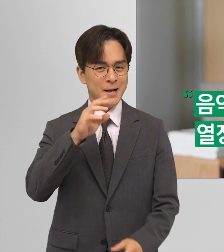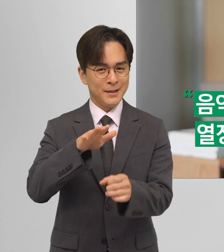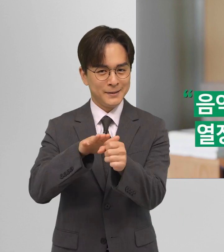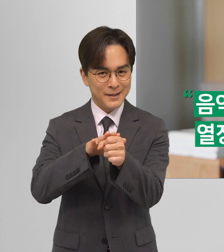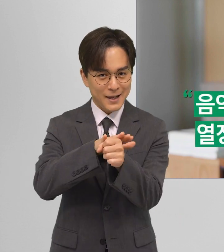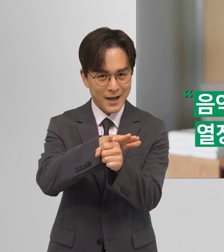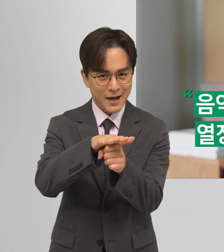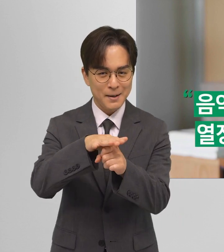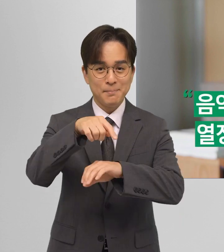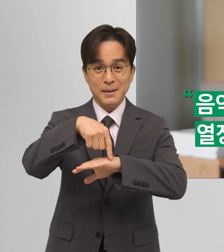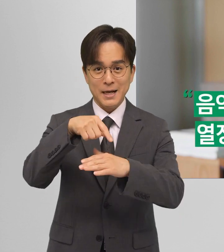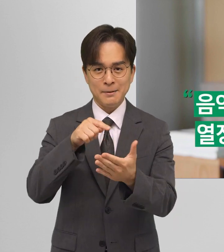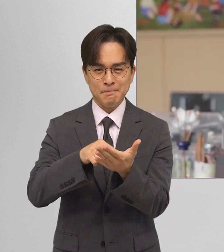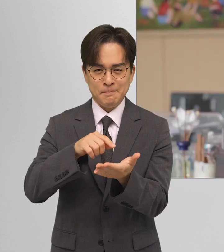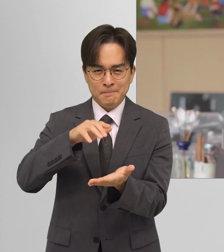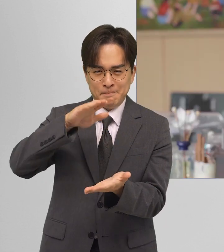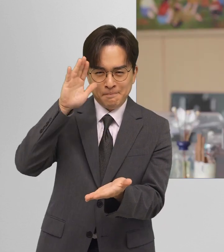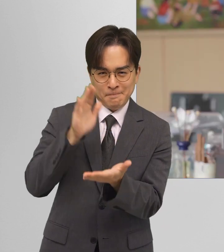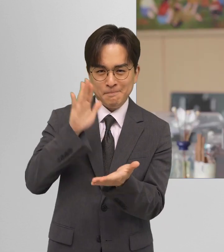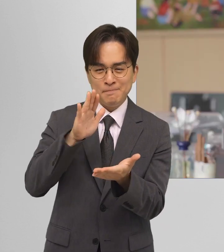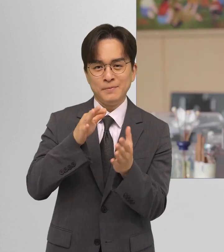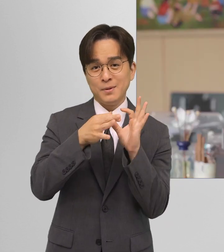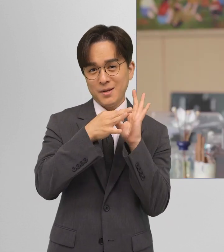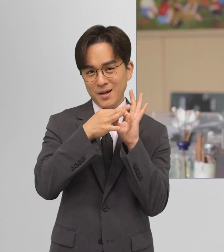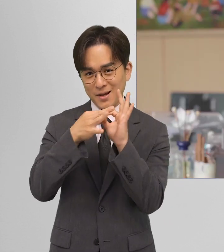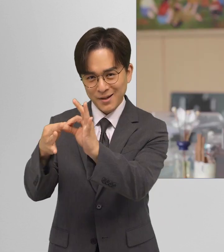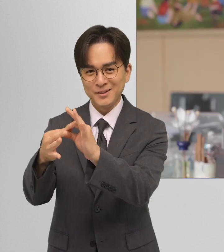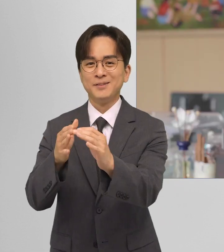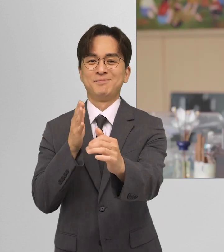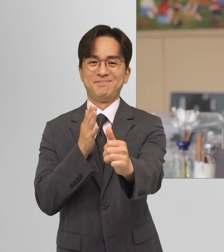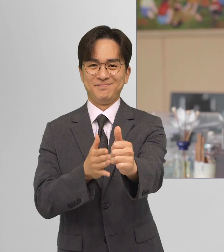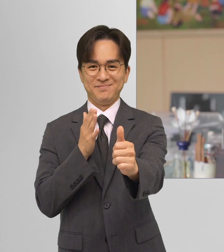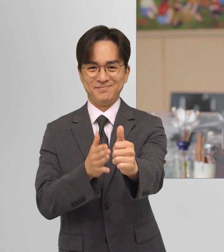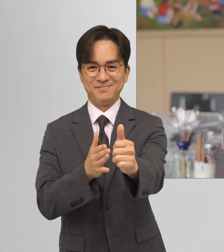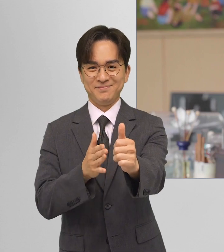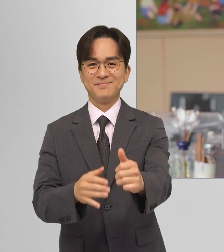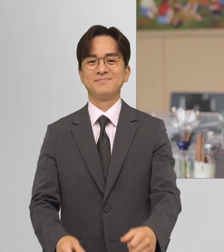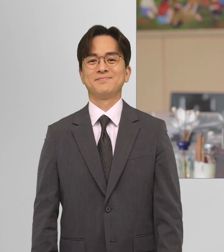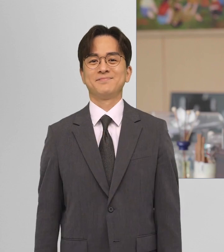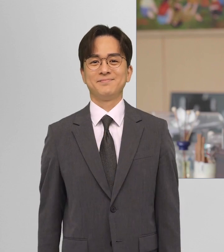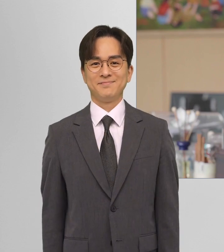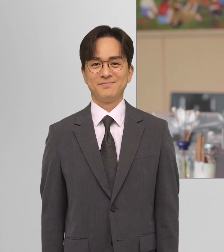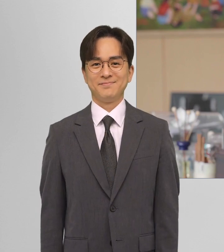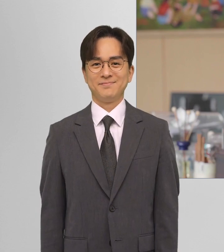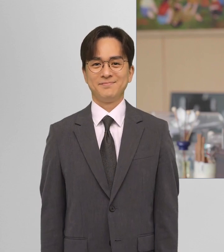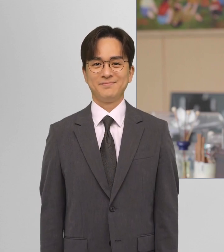음악에 대한 사랑이 제일 중요한 것 같아요. 그 열정과 사랑을 계속 간직해 주기를 바랍니다.